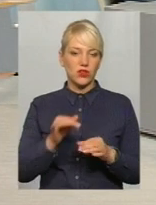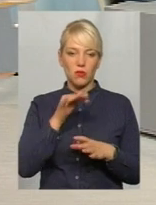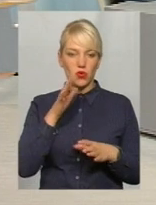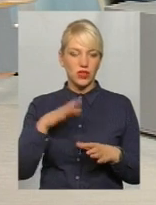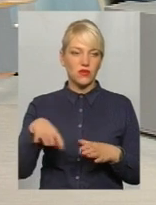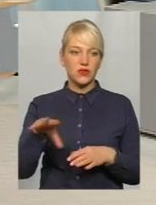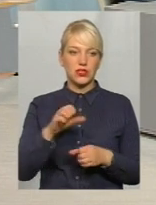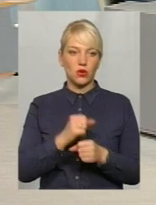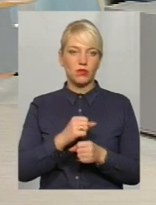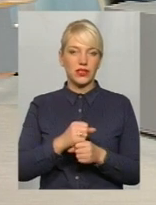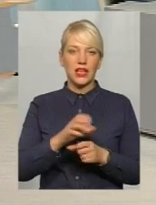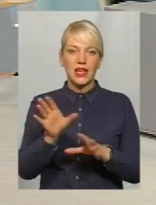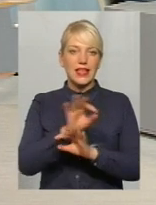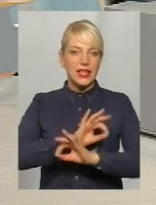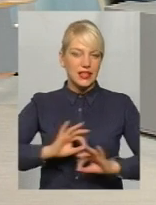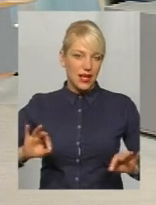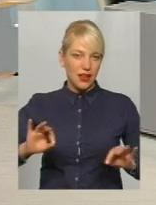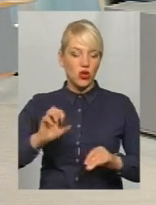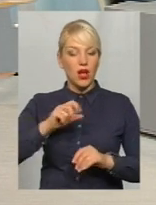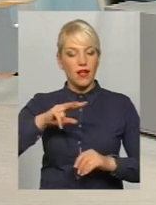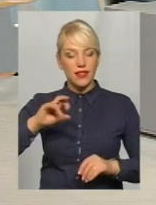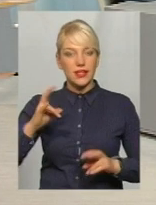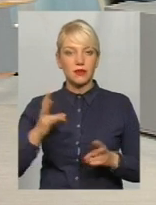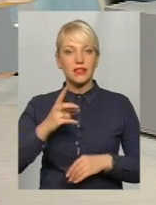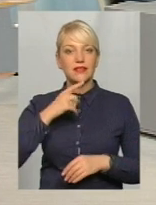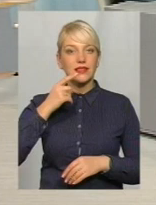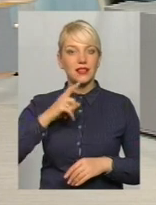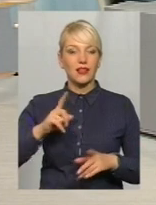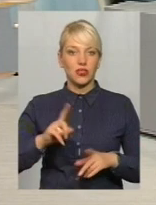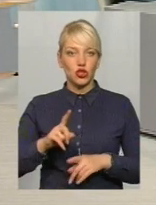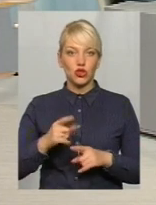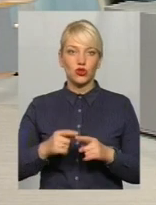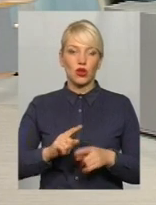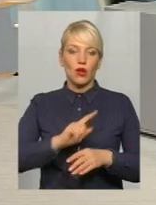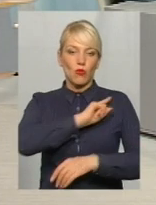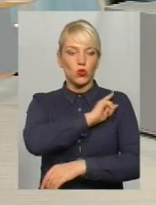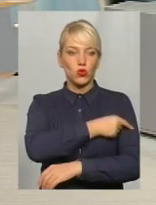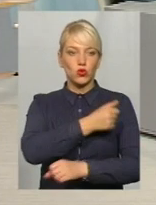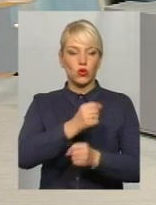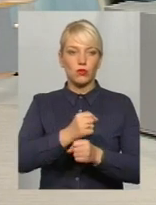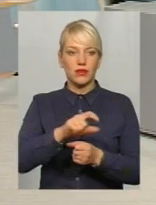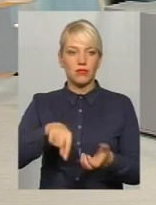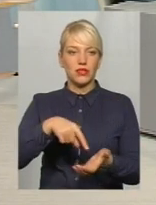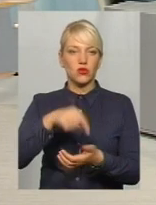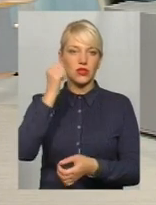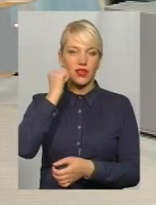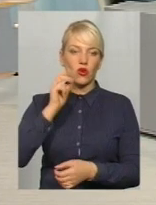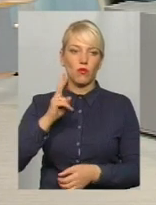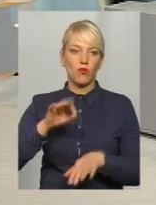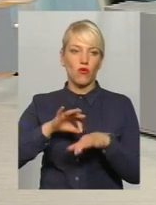всі амбулаторії ідеальними. Але маю сказати, що дуже потужну роботу місто Старокостянтинів